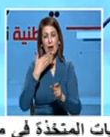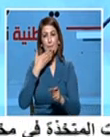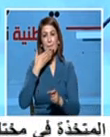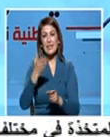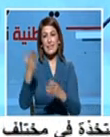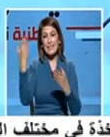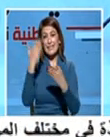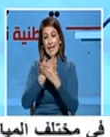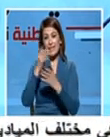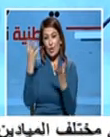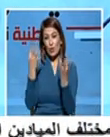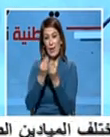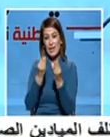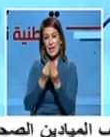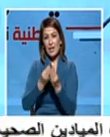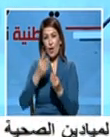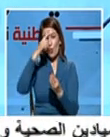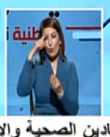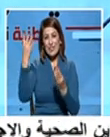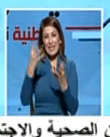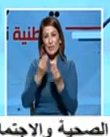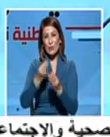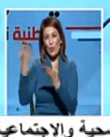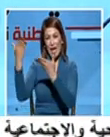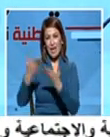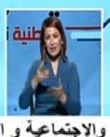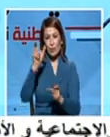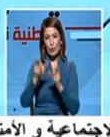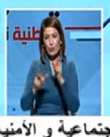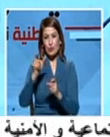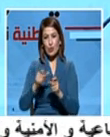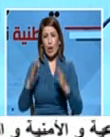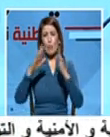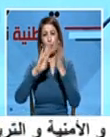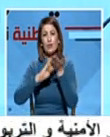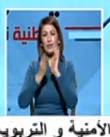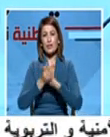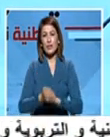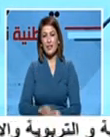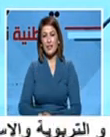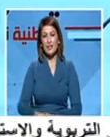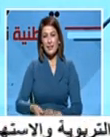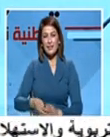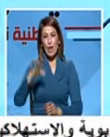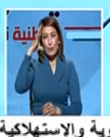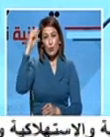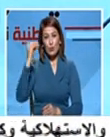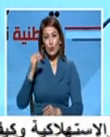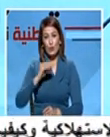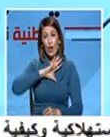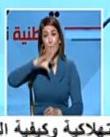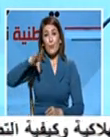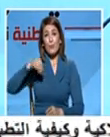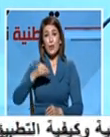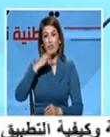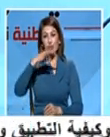على تدخلك واكيد انك باش تكون حاضره بحذنا وشابو ويعطيهم الصحه اللي قاعدين يشتغلوا معك. دكتور باش تاخذ كلمه الختام عندك انت، شنو حلها